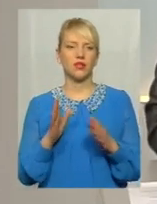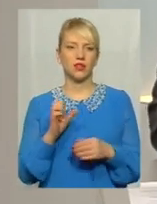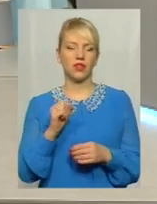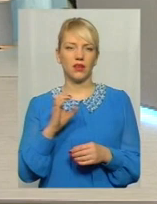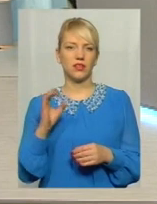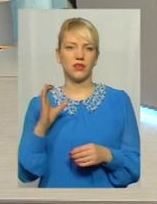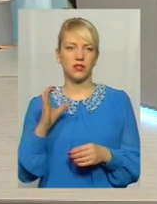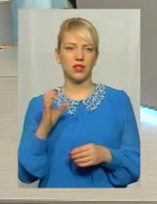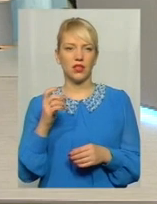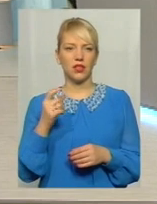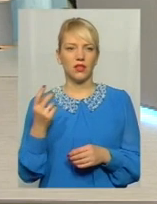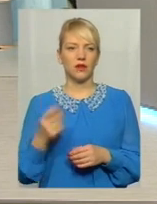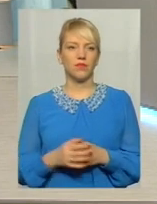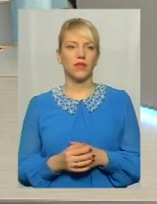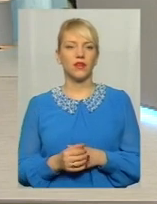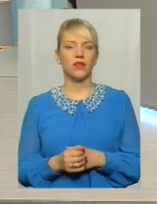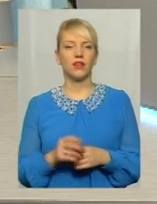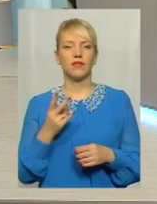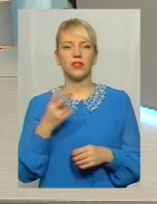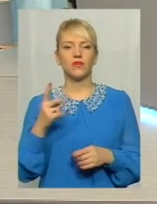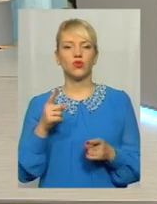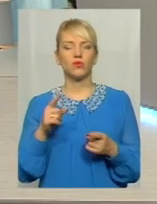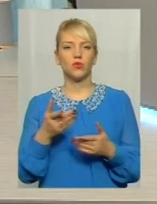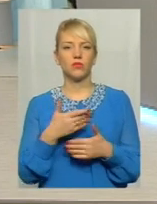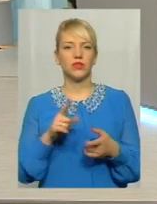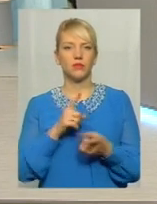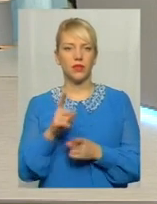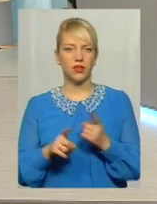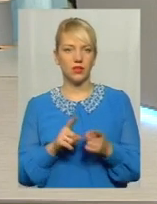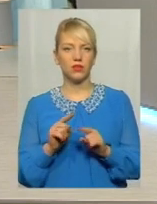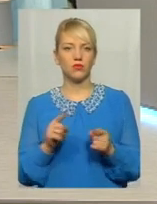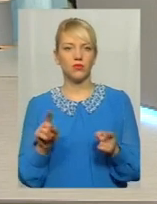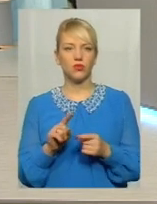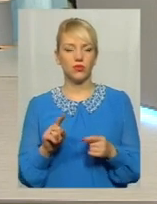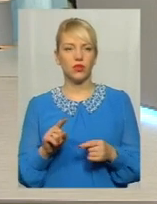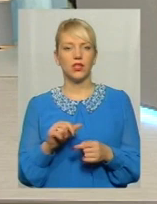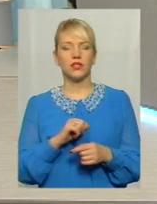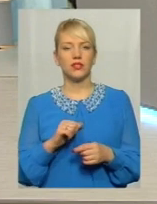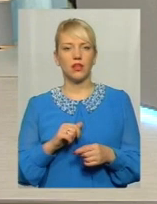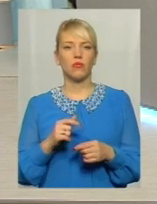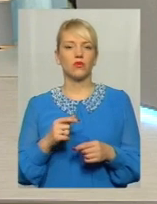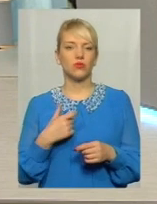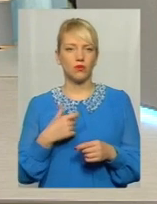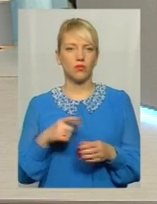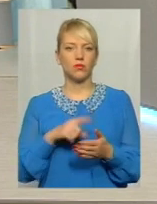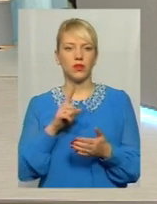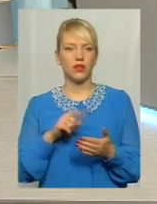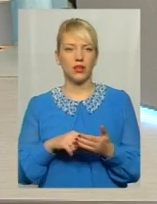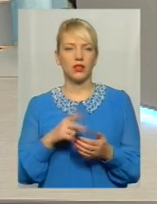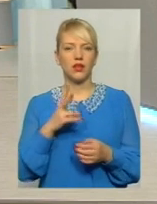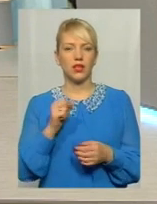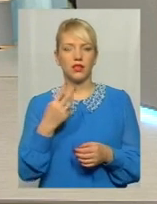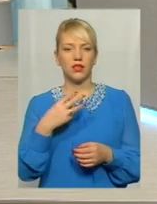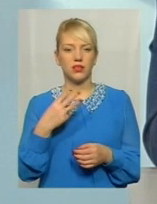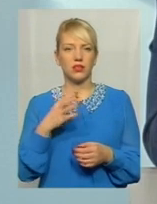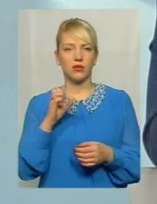що 22-й, чому ми змінили, тому що, само собою, питання витікає, на 30-му автобусному